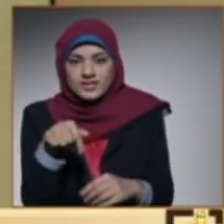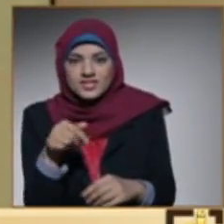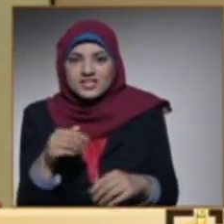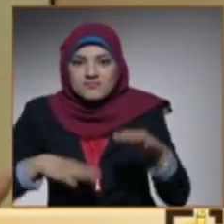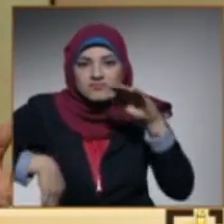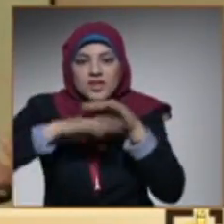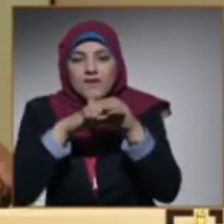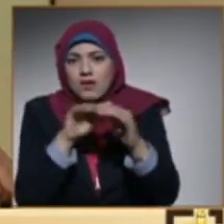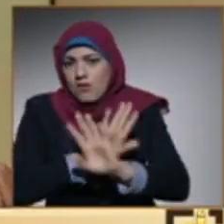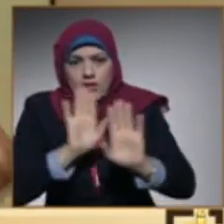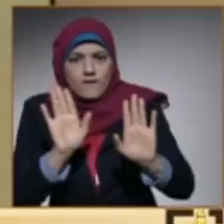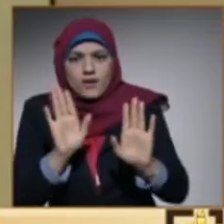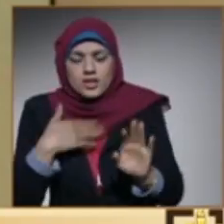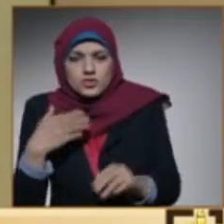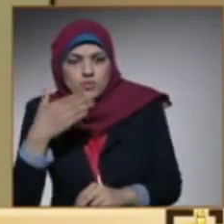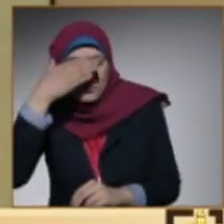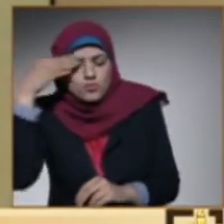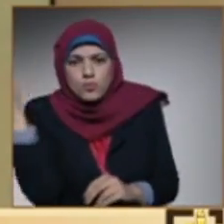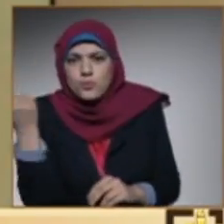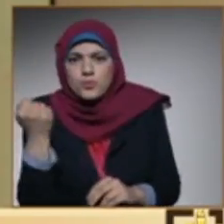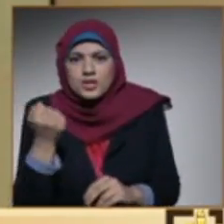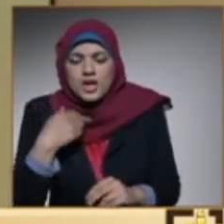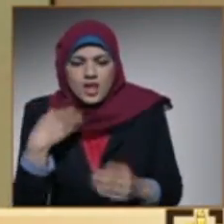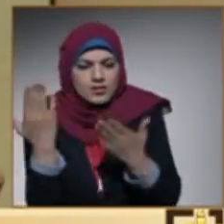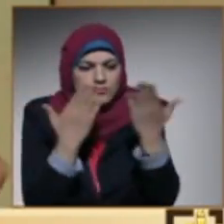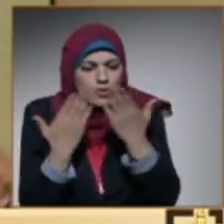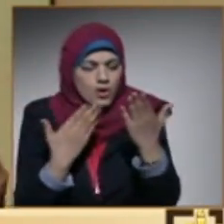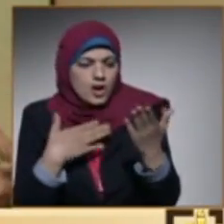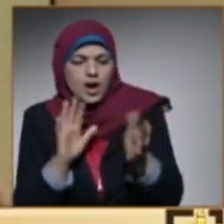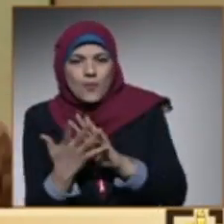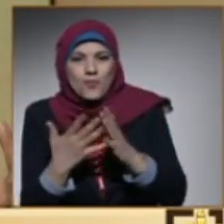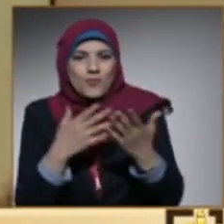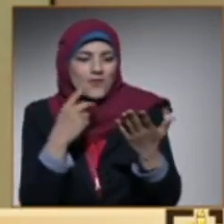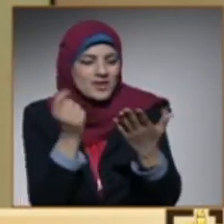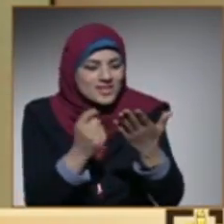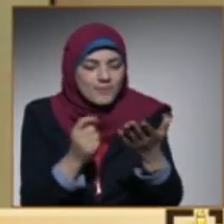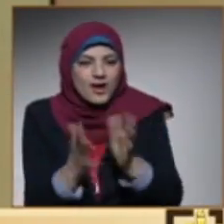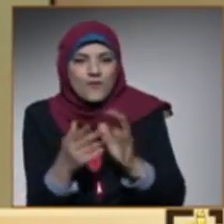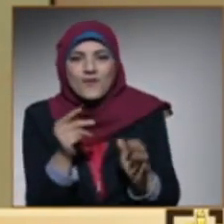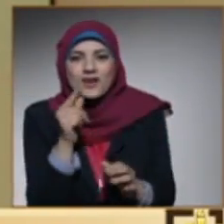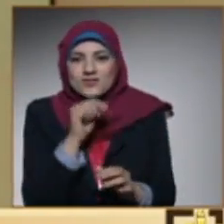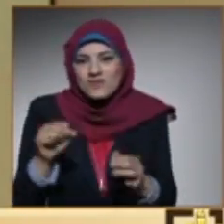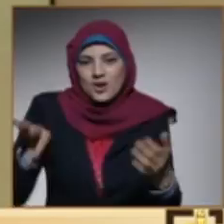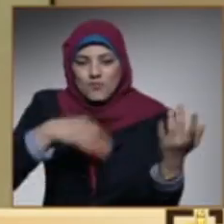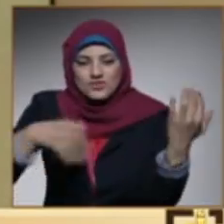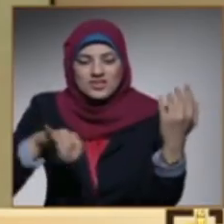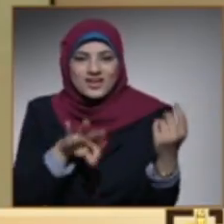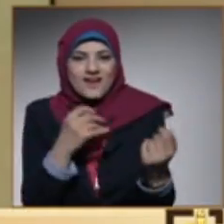عشان تعبر عنكم، او ان انتوا تحصلوا منها على كل اللي انتوا عايزينه بقى في الموسيقى في الادب في الفن في كل حاجه؟ هل ده كفايه؟